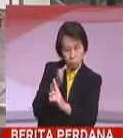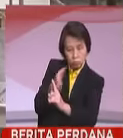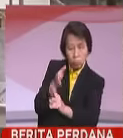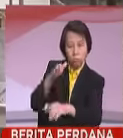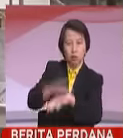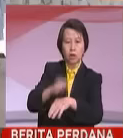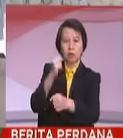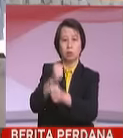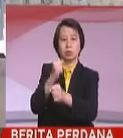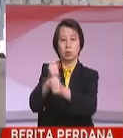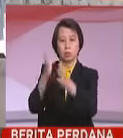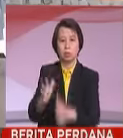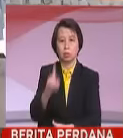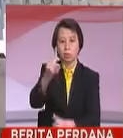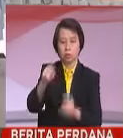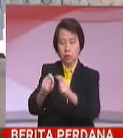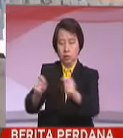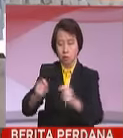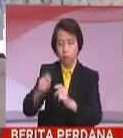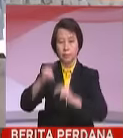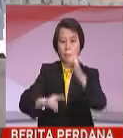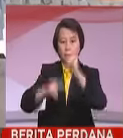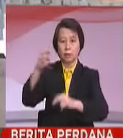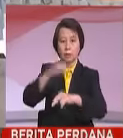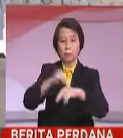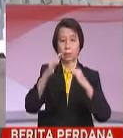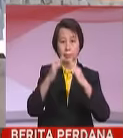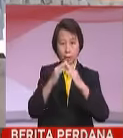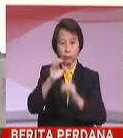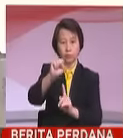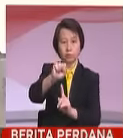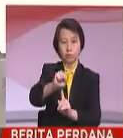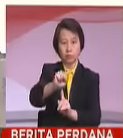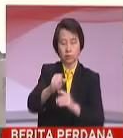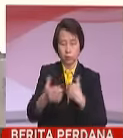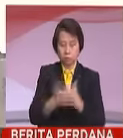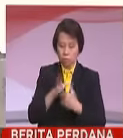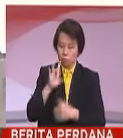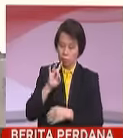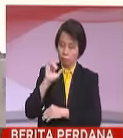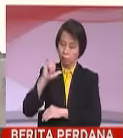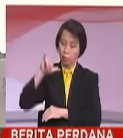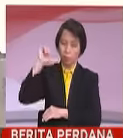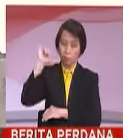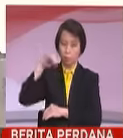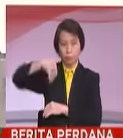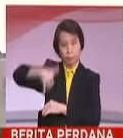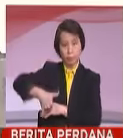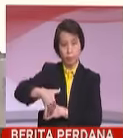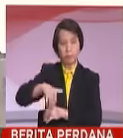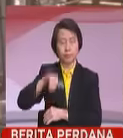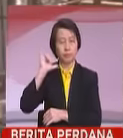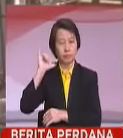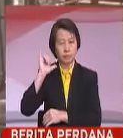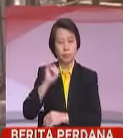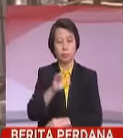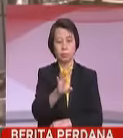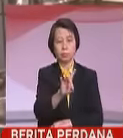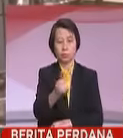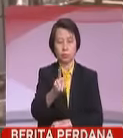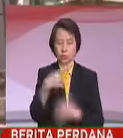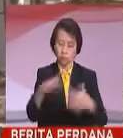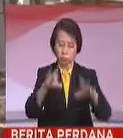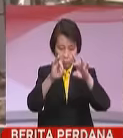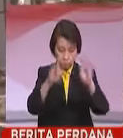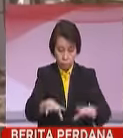atas pekerja-pekerja di sebuah tapak pembinaan di Bandar Baru Sentul. Sehingga 8 malam semalam, seramai 482 individu telah